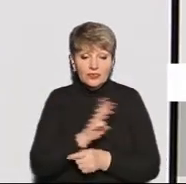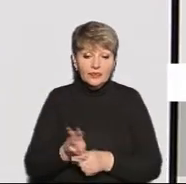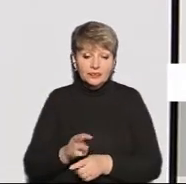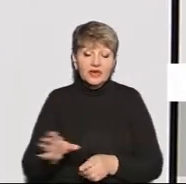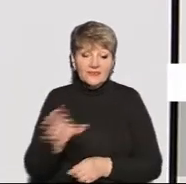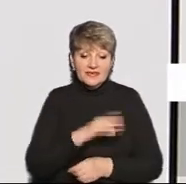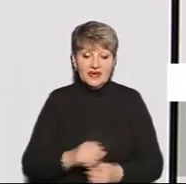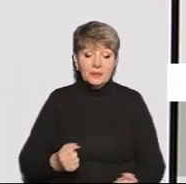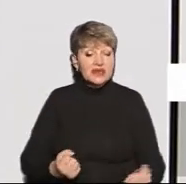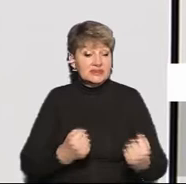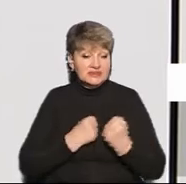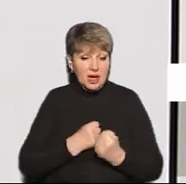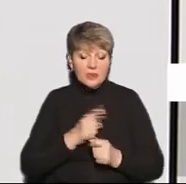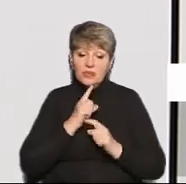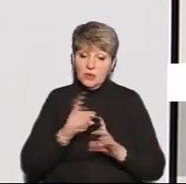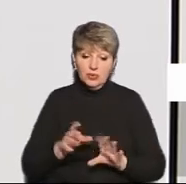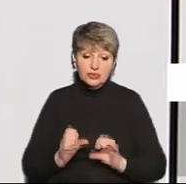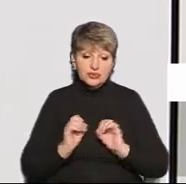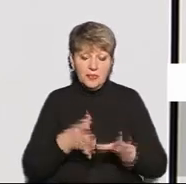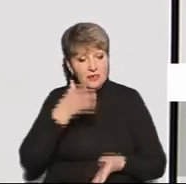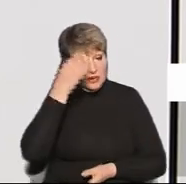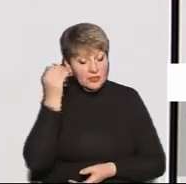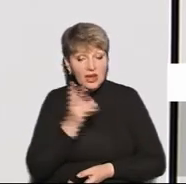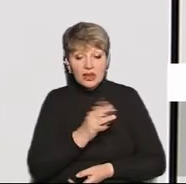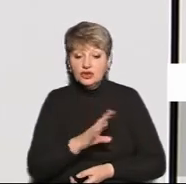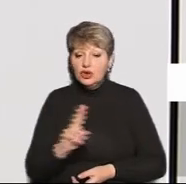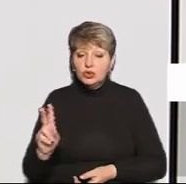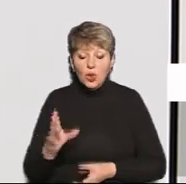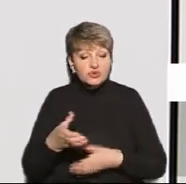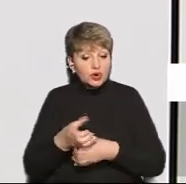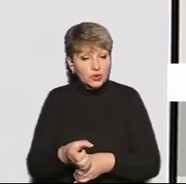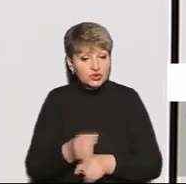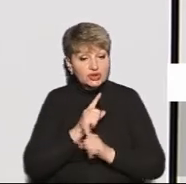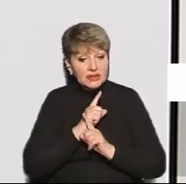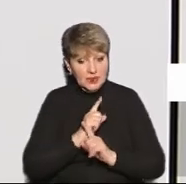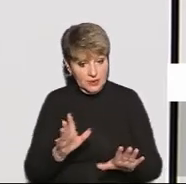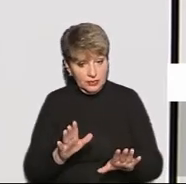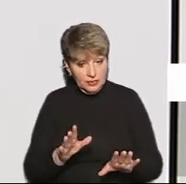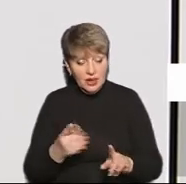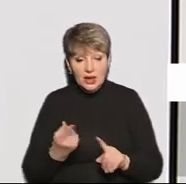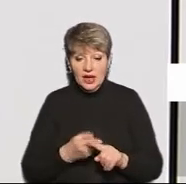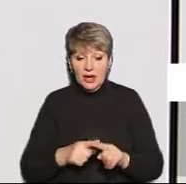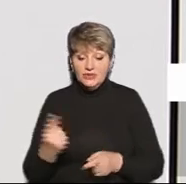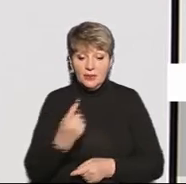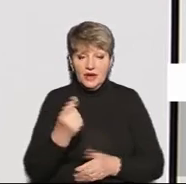тобто ніхто не буде, кажуть, кинути на призволяще. Але ніхто не буде ні скорочений, Це перша, це теж головна теза,